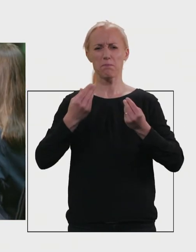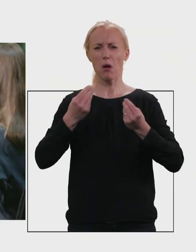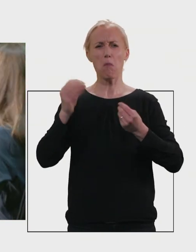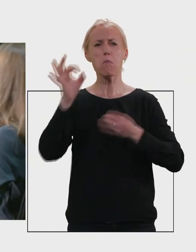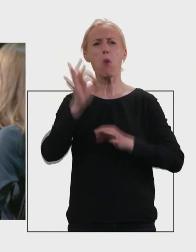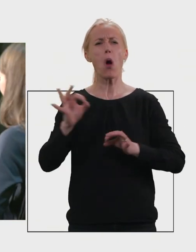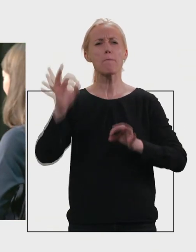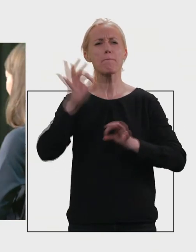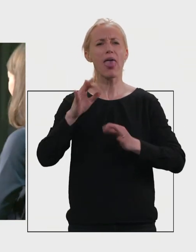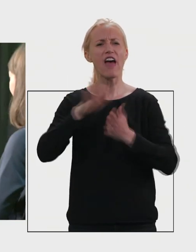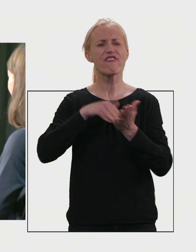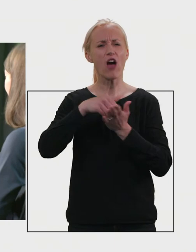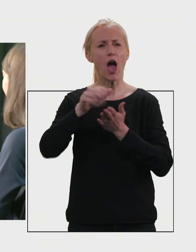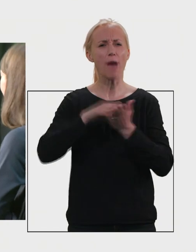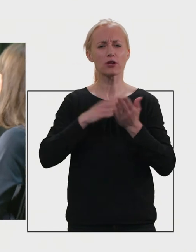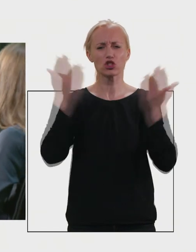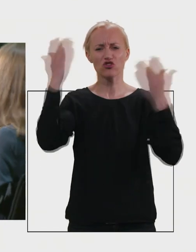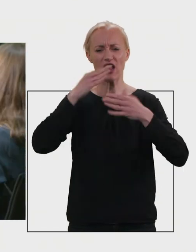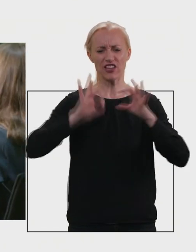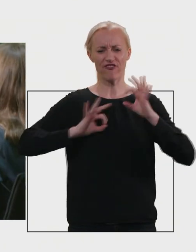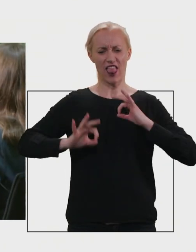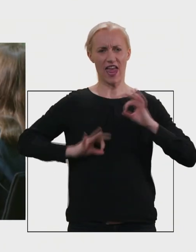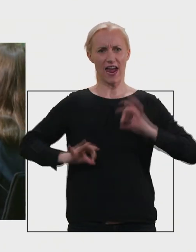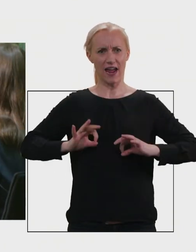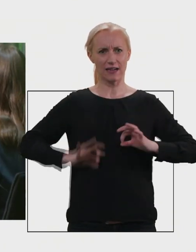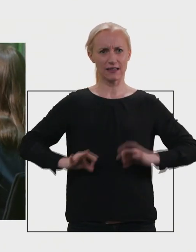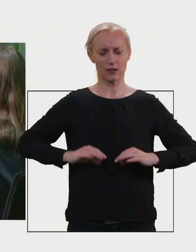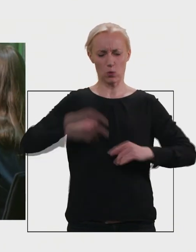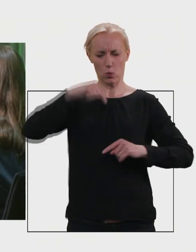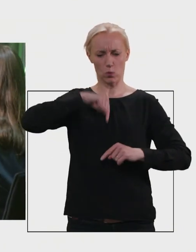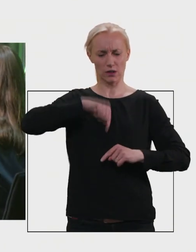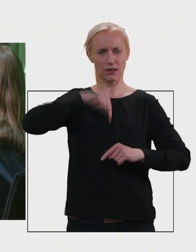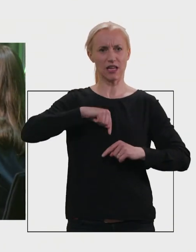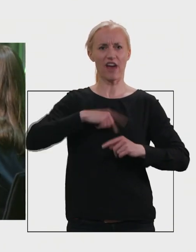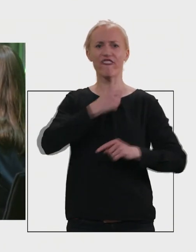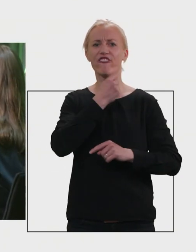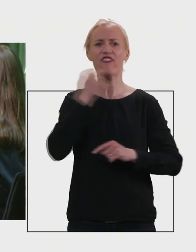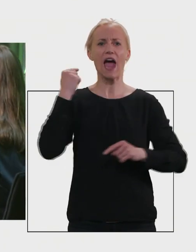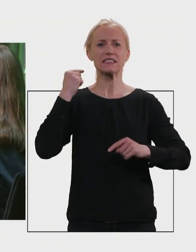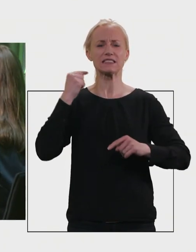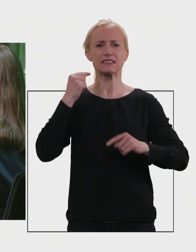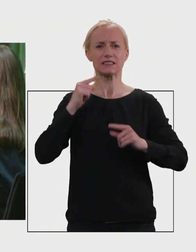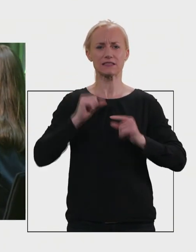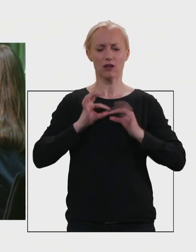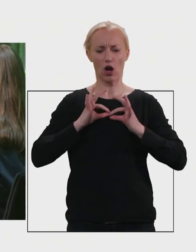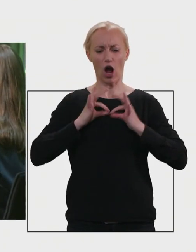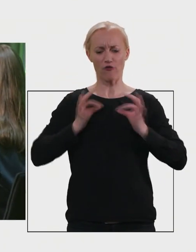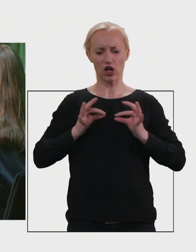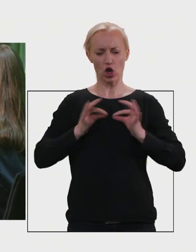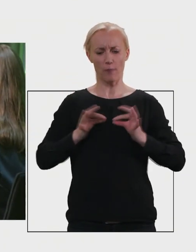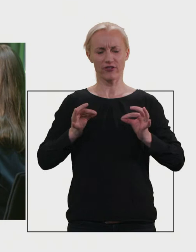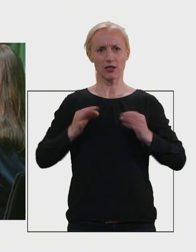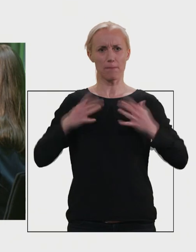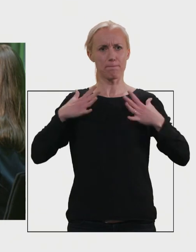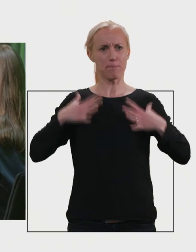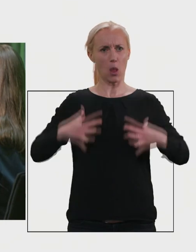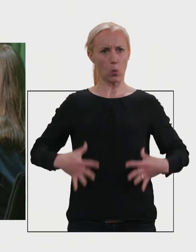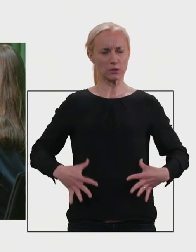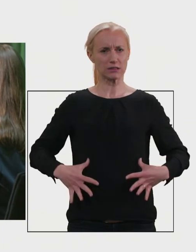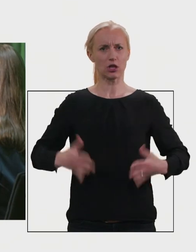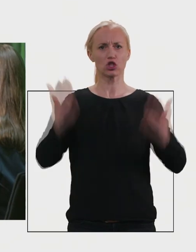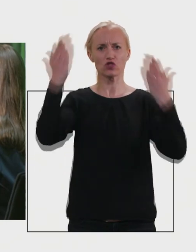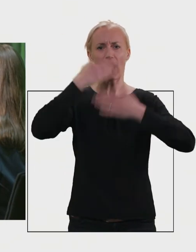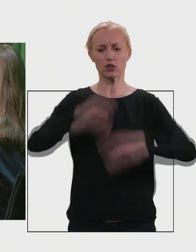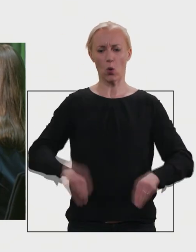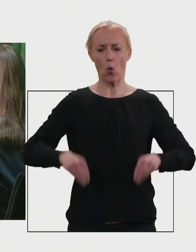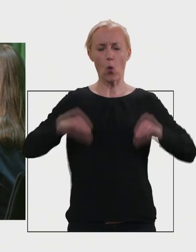brombeerfarben ist, mit schwarzen Flecken drauf. Darunter ein weißes, aufgeknöpftes Blüschen, eine schwarze Hose mit